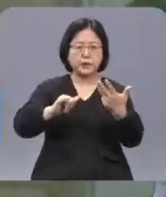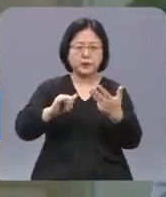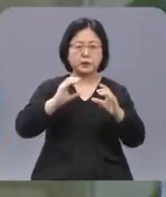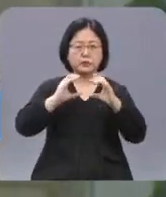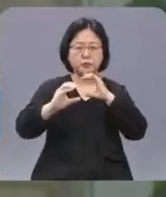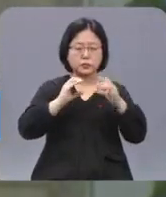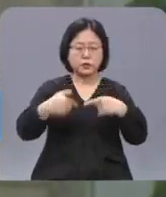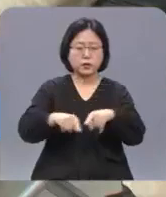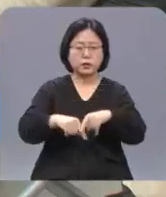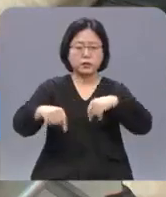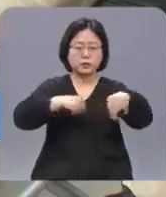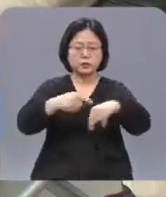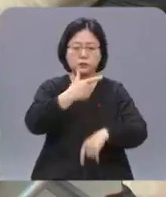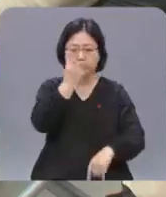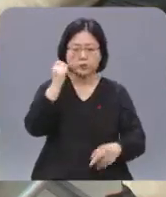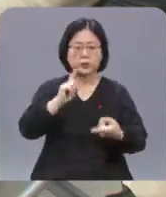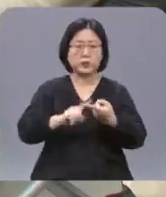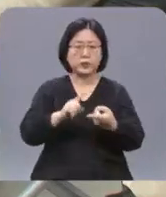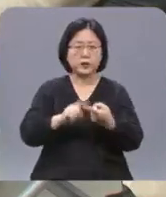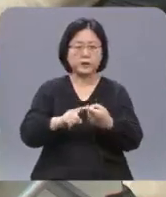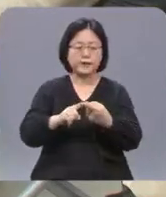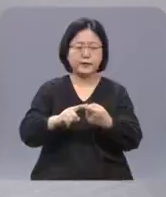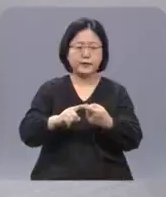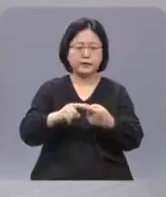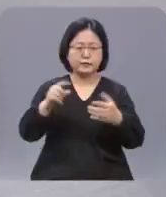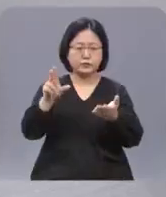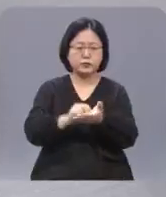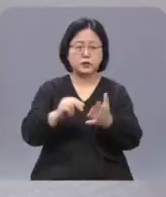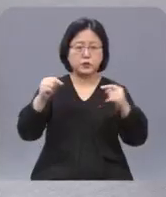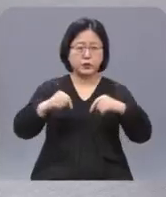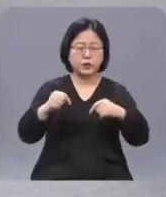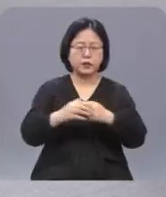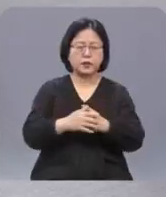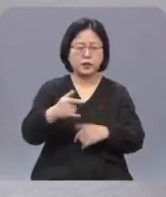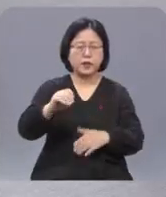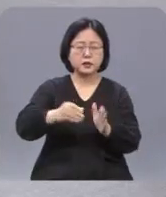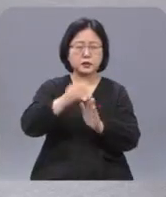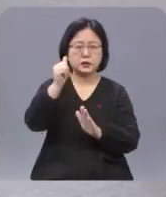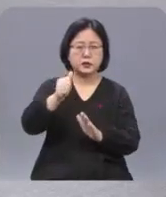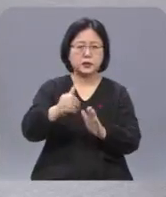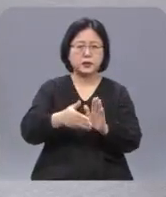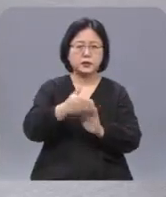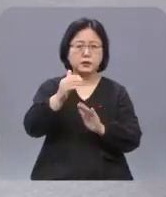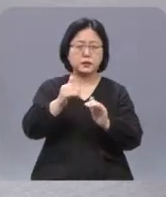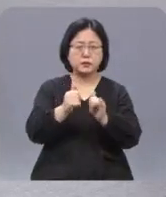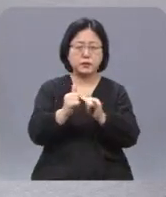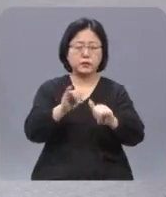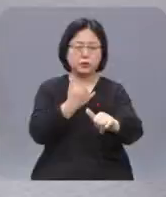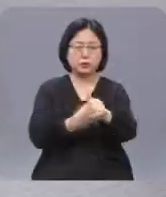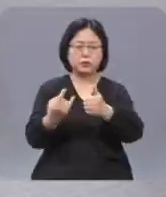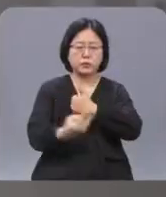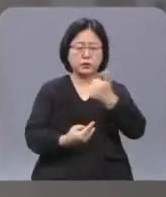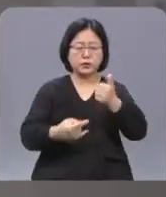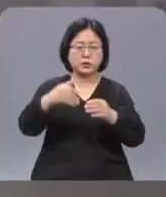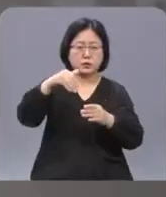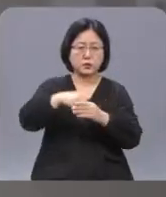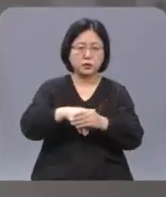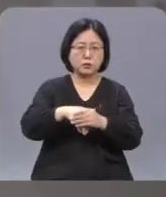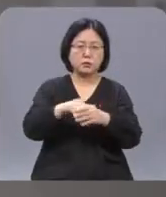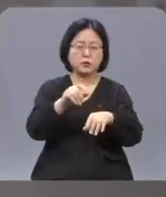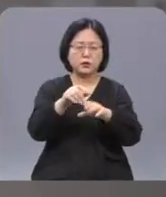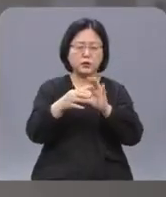소통과 협치 부족을 화두에 올렸습니다 강시장이 최근 열린 시민권익위원회에서 선거캠프